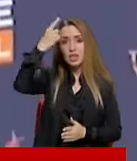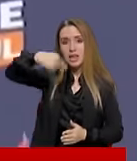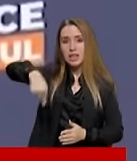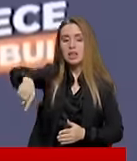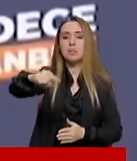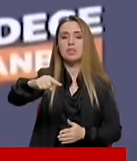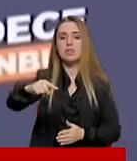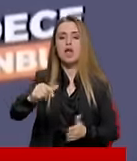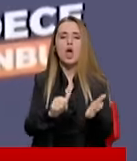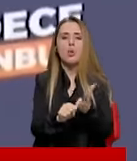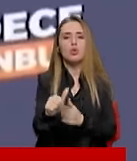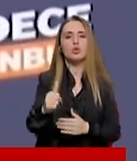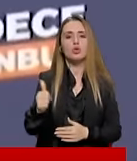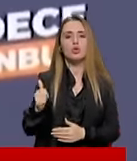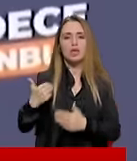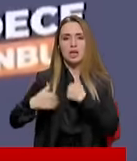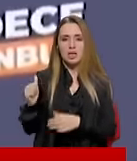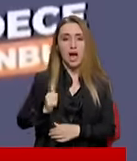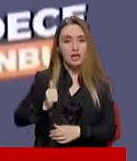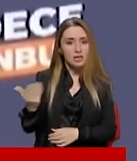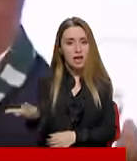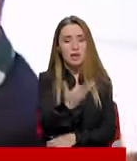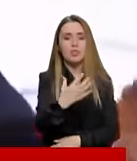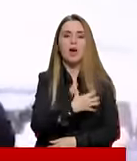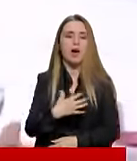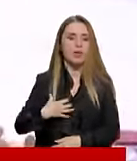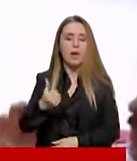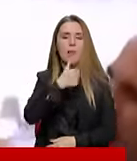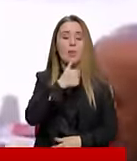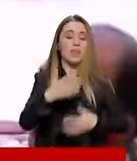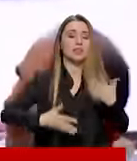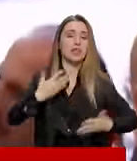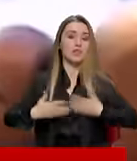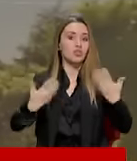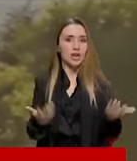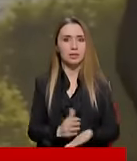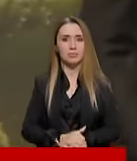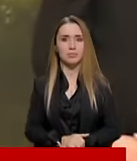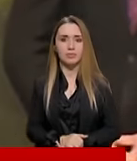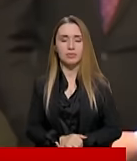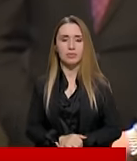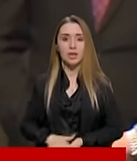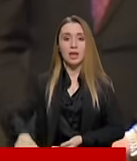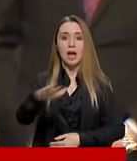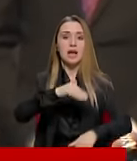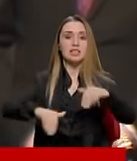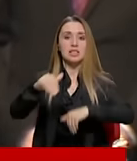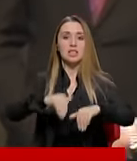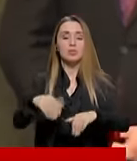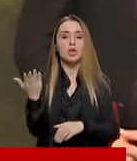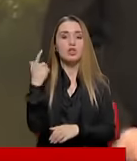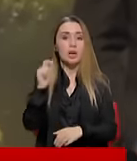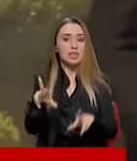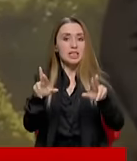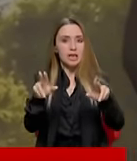şehitlerimizin tüm gazilerimizin annelerini babalarını sevindireceği önce yaptıkları